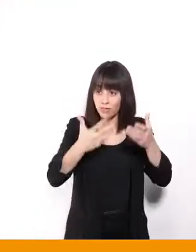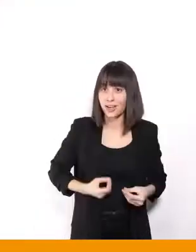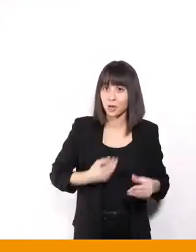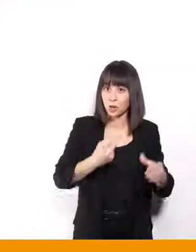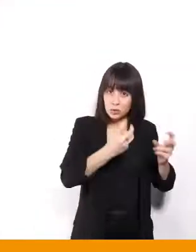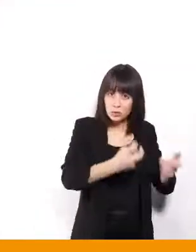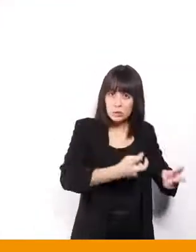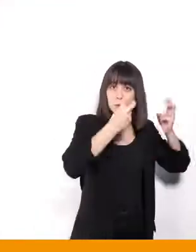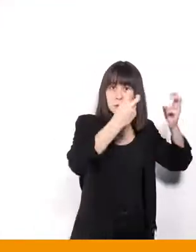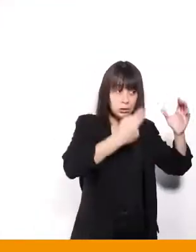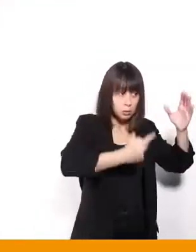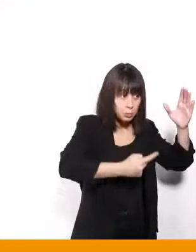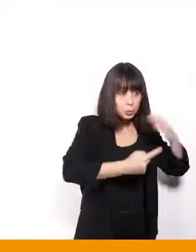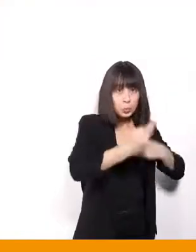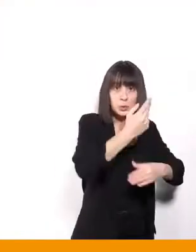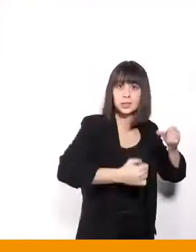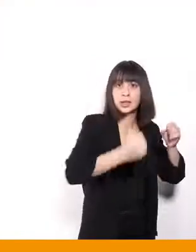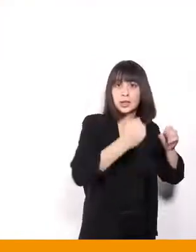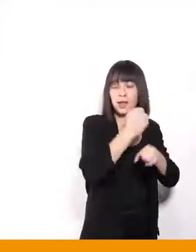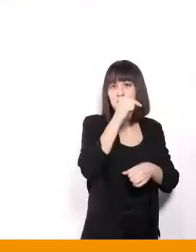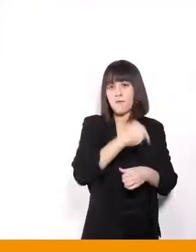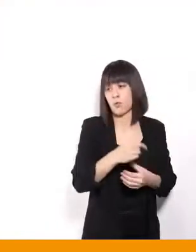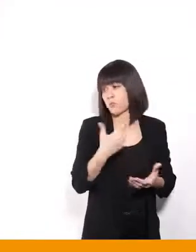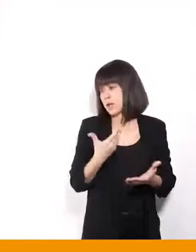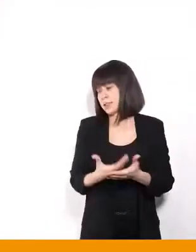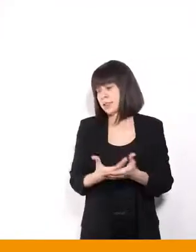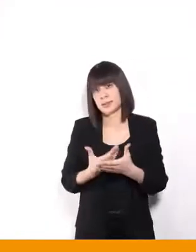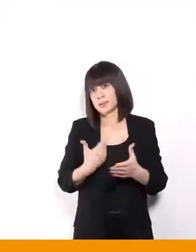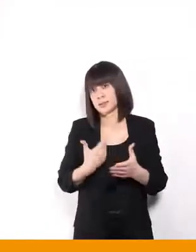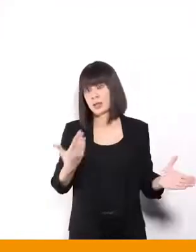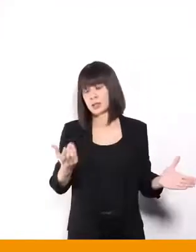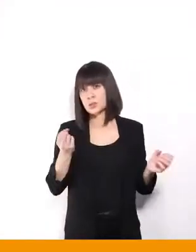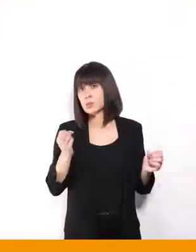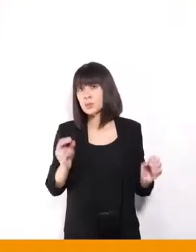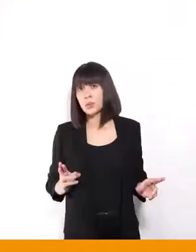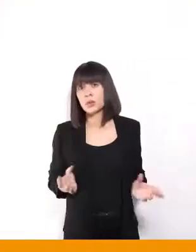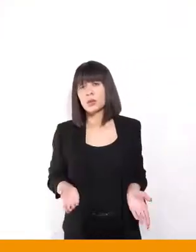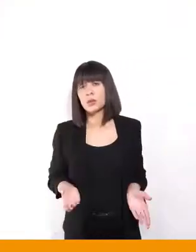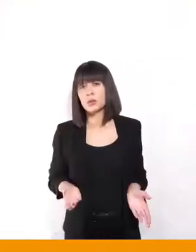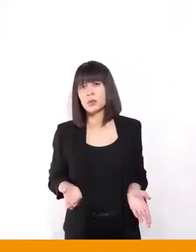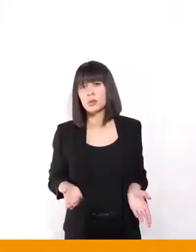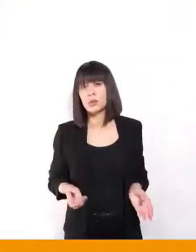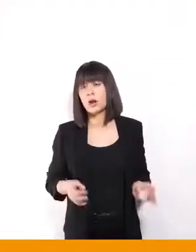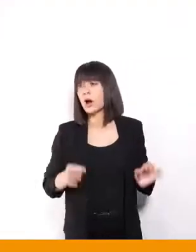on peut pas simplement se résigner à ce que